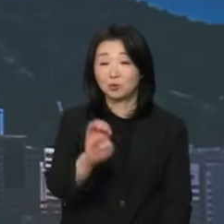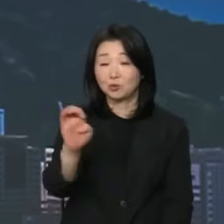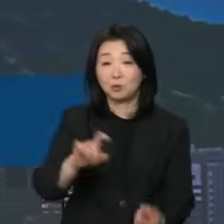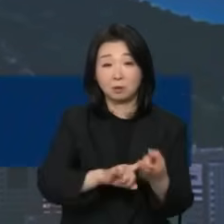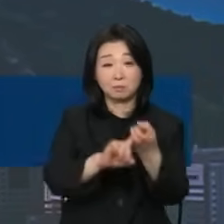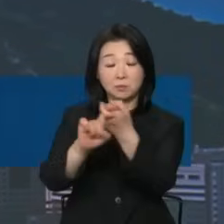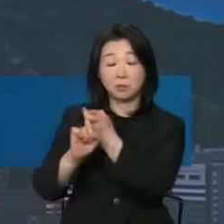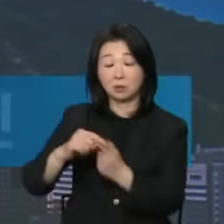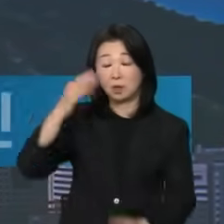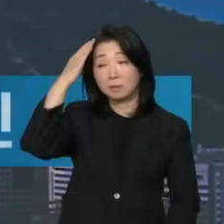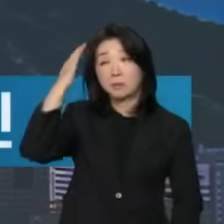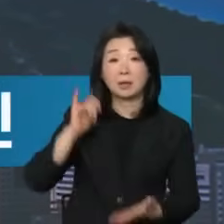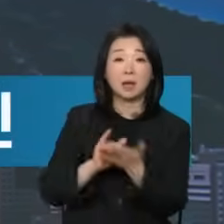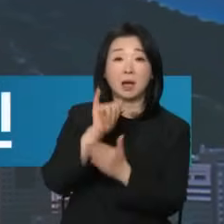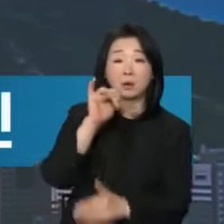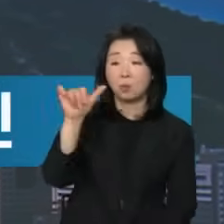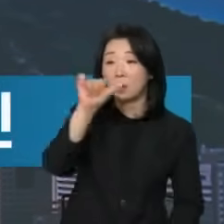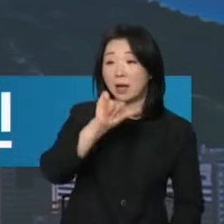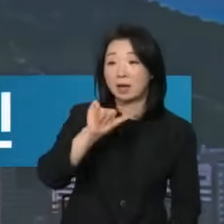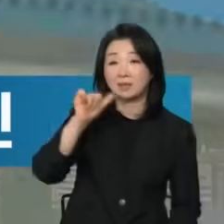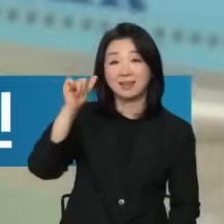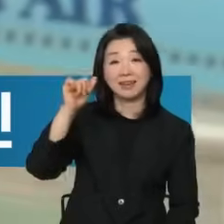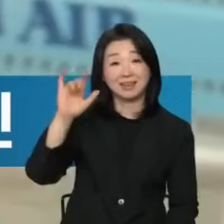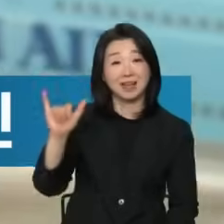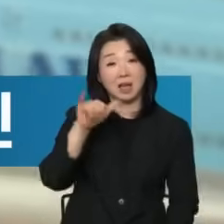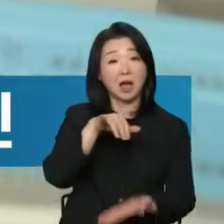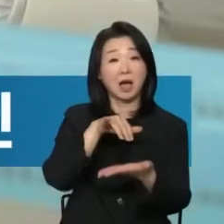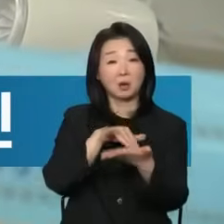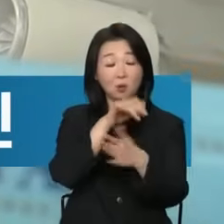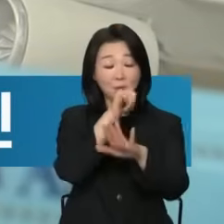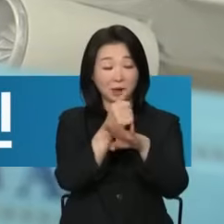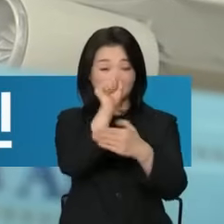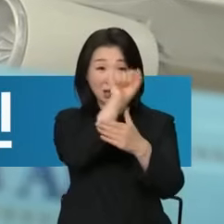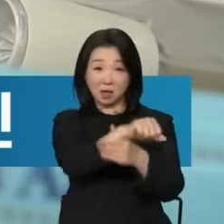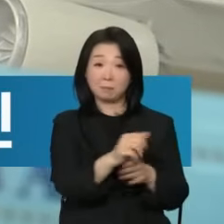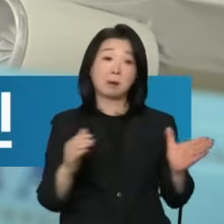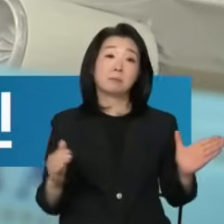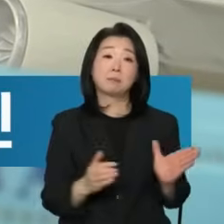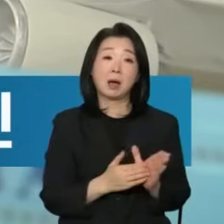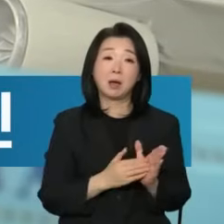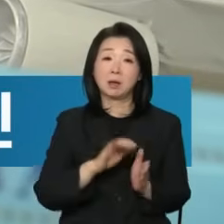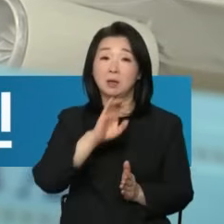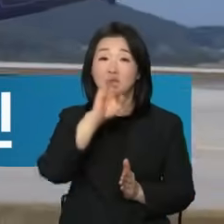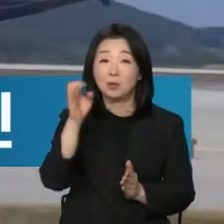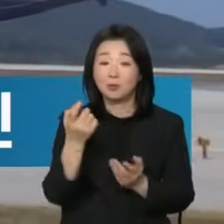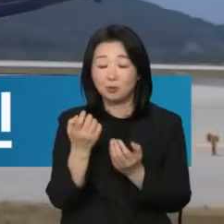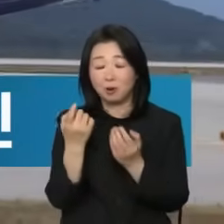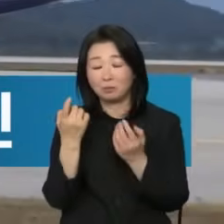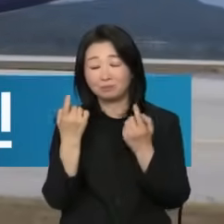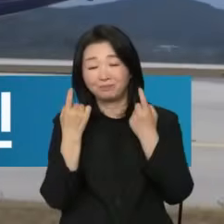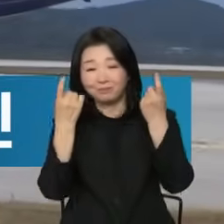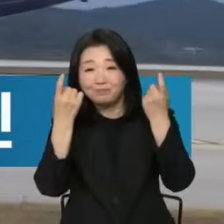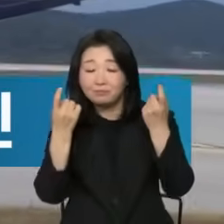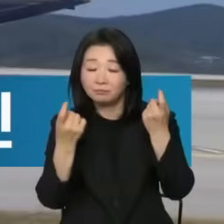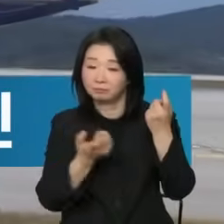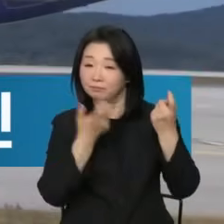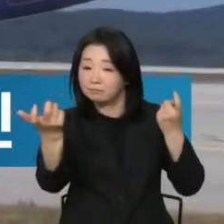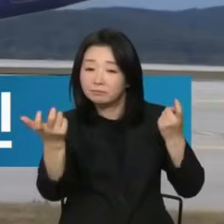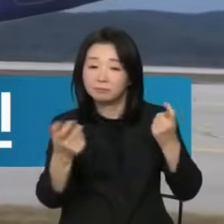유럽연합이 대한항공과 아시아나항공의 합병을 최종 승인했습니다. 유럽 여객 노선의 이관을 긍정적으로 판단한 데